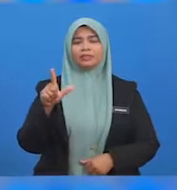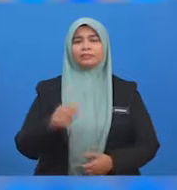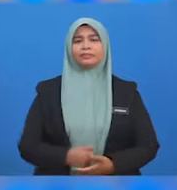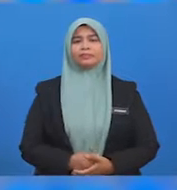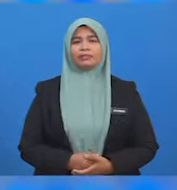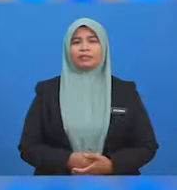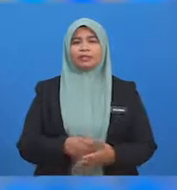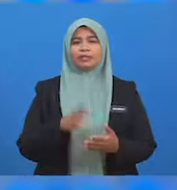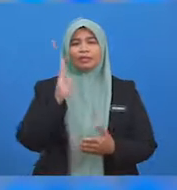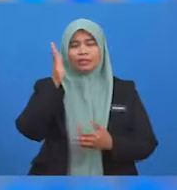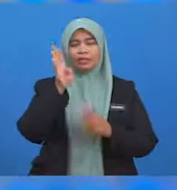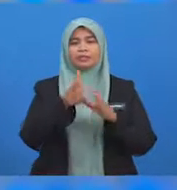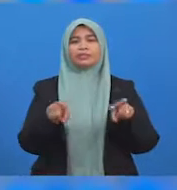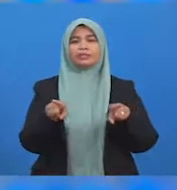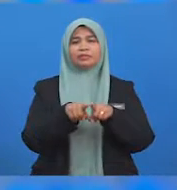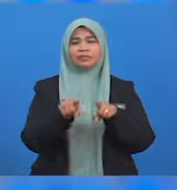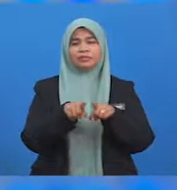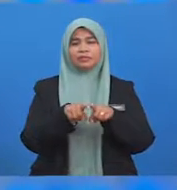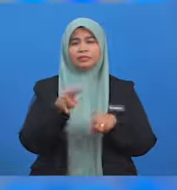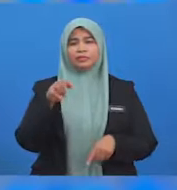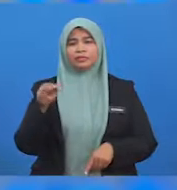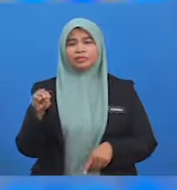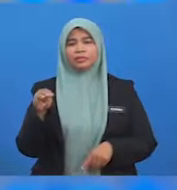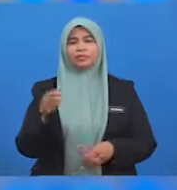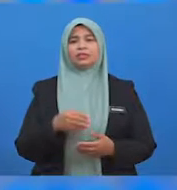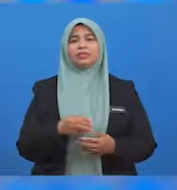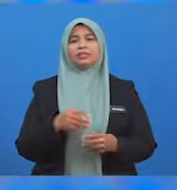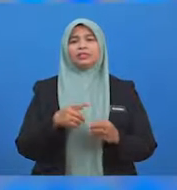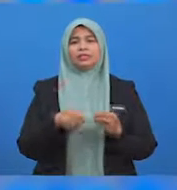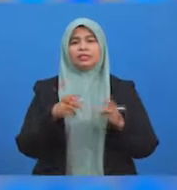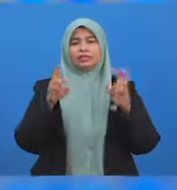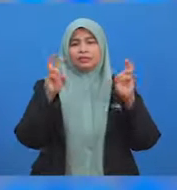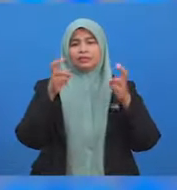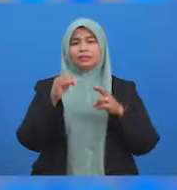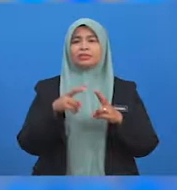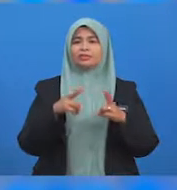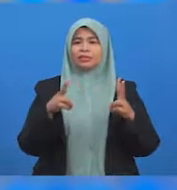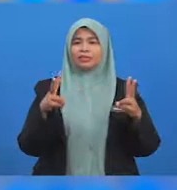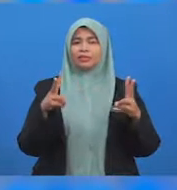Lumpur akan bersama-sama murid-murid mengupas topik yang sangat penting.